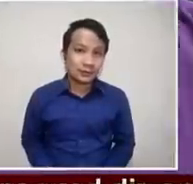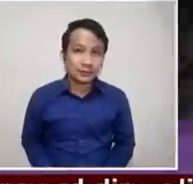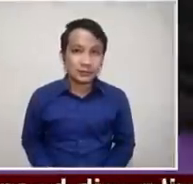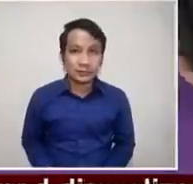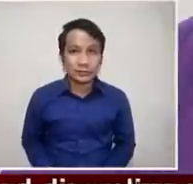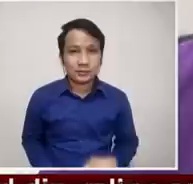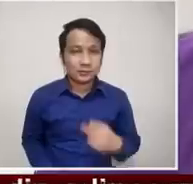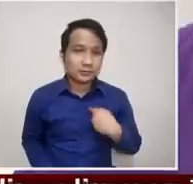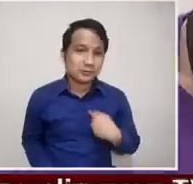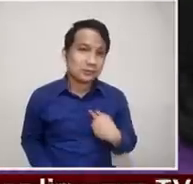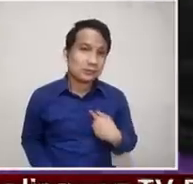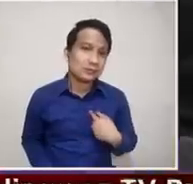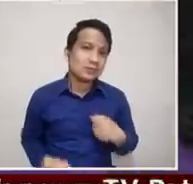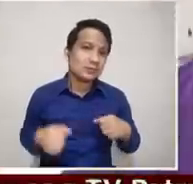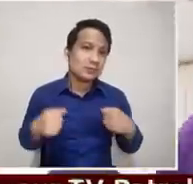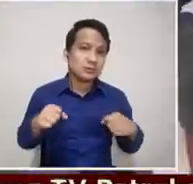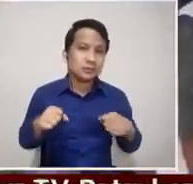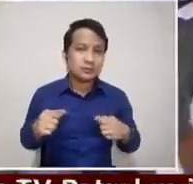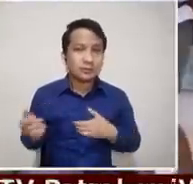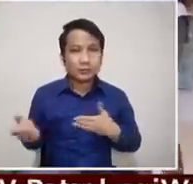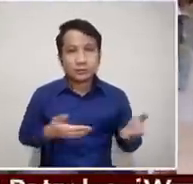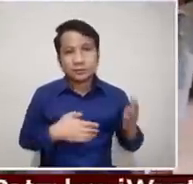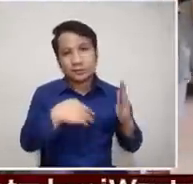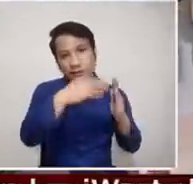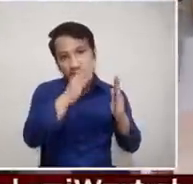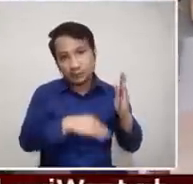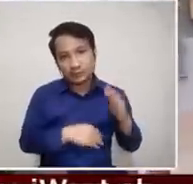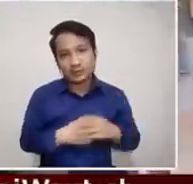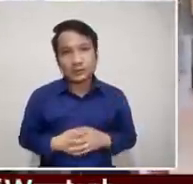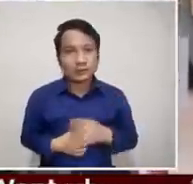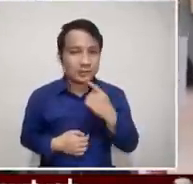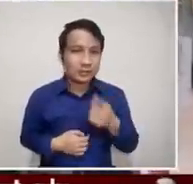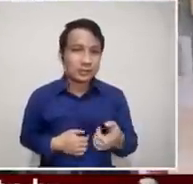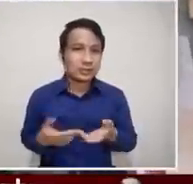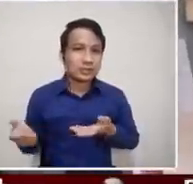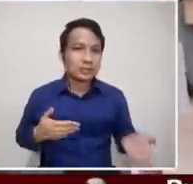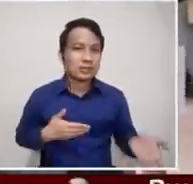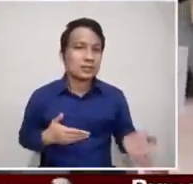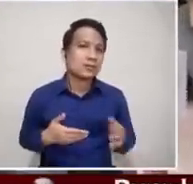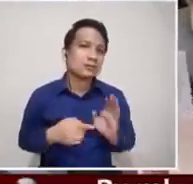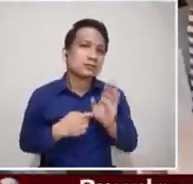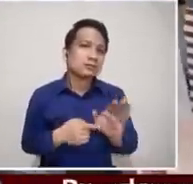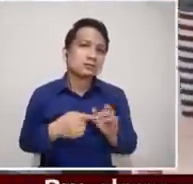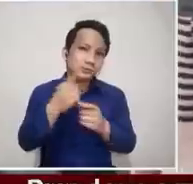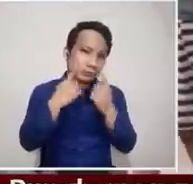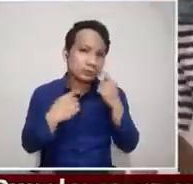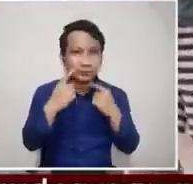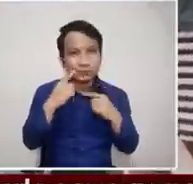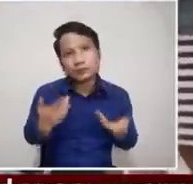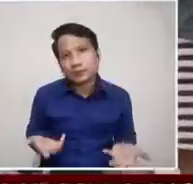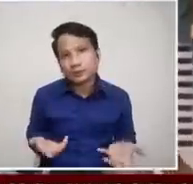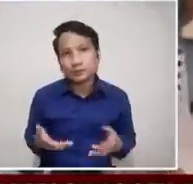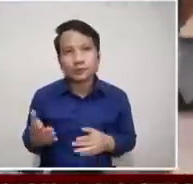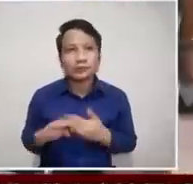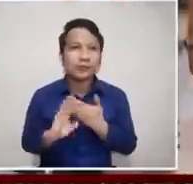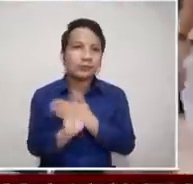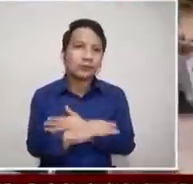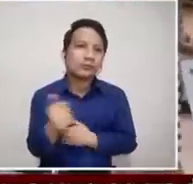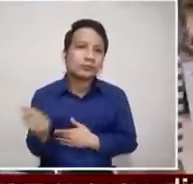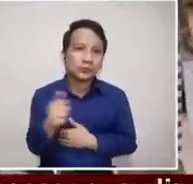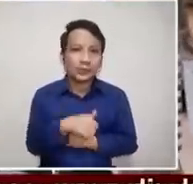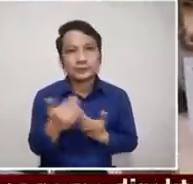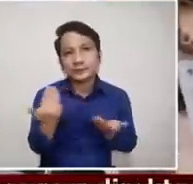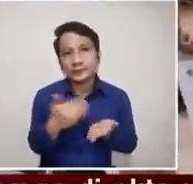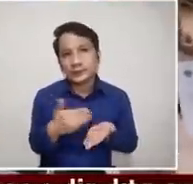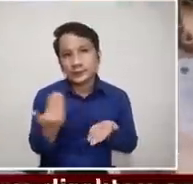ng papagayin ng anak ko at saka pintura po eh. Eh kung dadaanin lang tayo sa iyak, wala. Pabalik-balik lang po sila, paulit-ulit lang. Paano